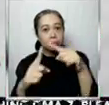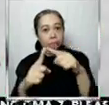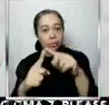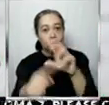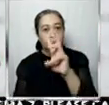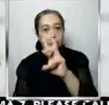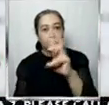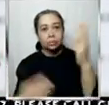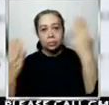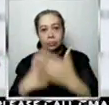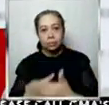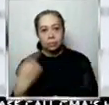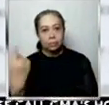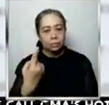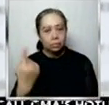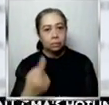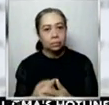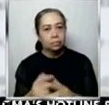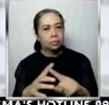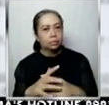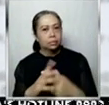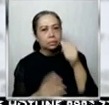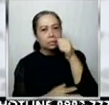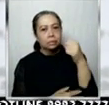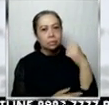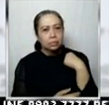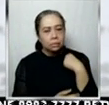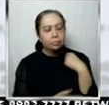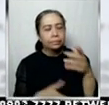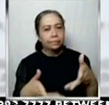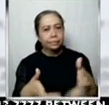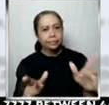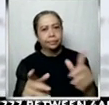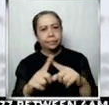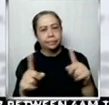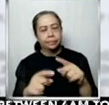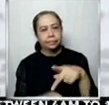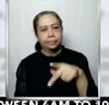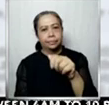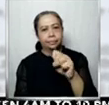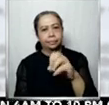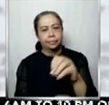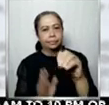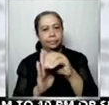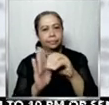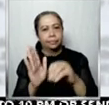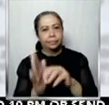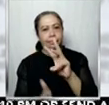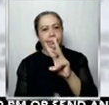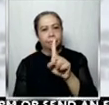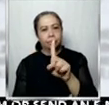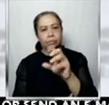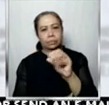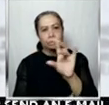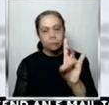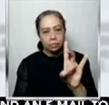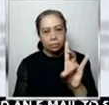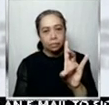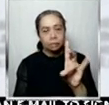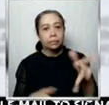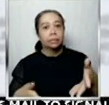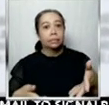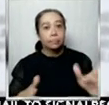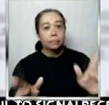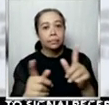gabi. Simula kasi kahapon, ipinatupad na ang Pasay City Ordinance 6107 na nagpapahintulot sa